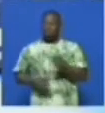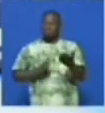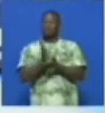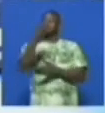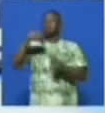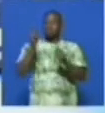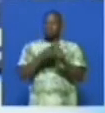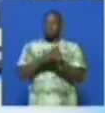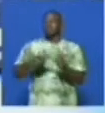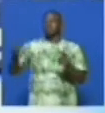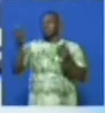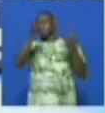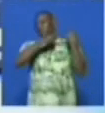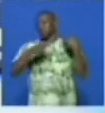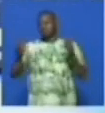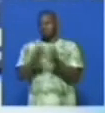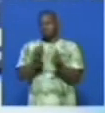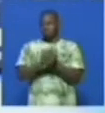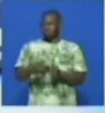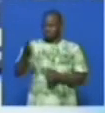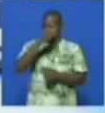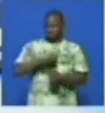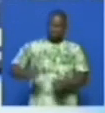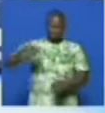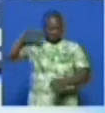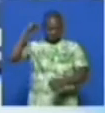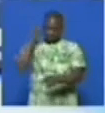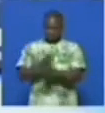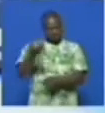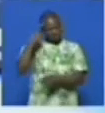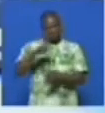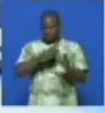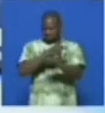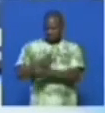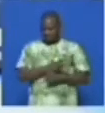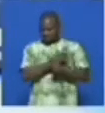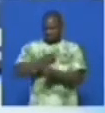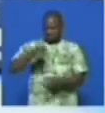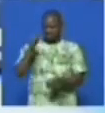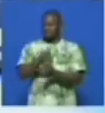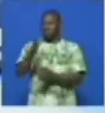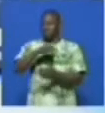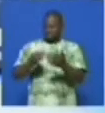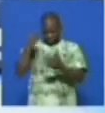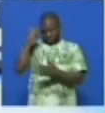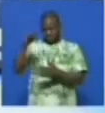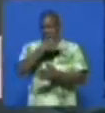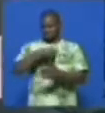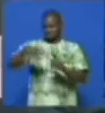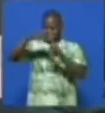structure comme un défi à relever pour garder le cap de l'innovation et de l'excellence. Jean Zongo, Maïmouna